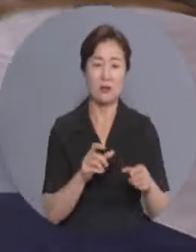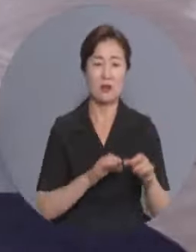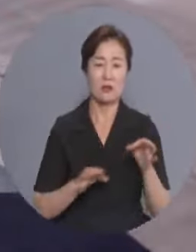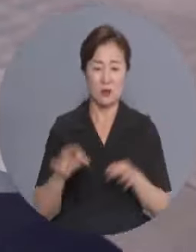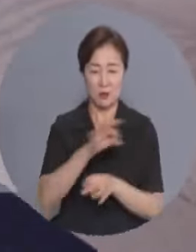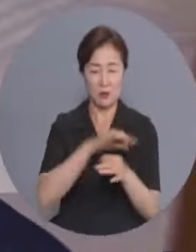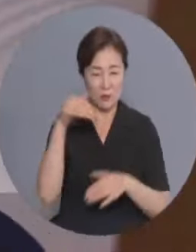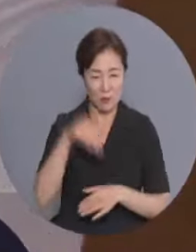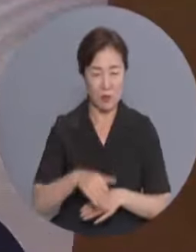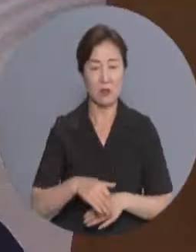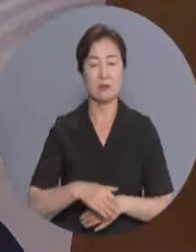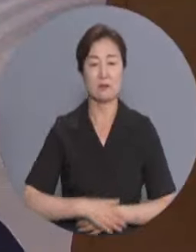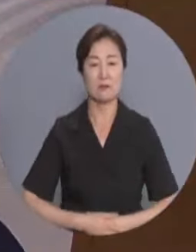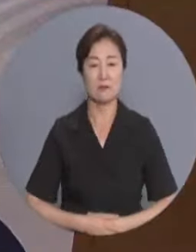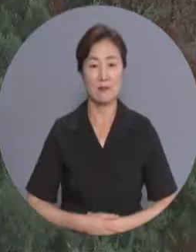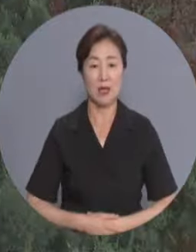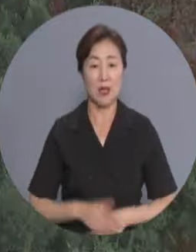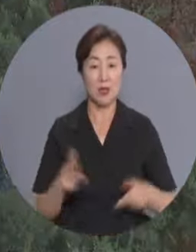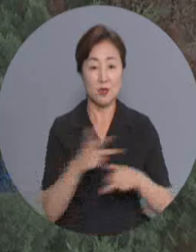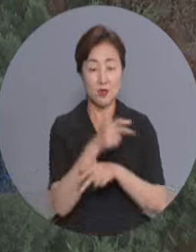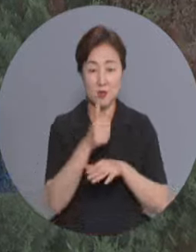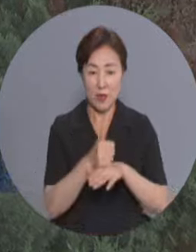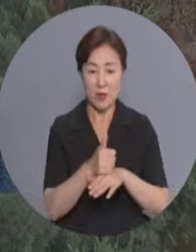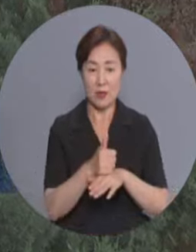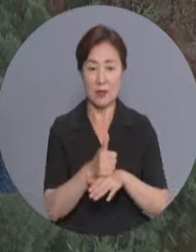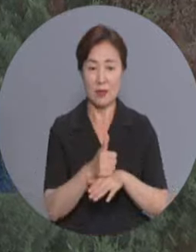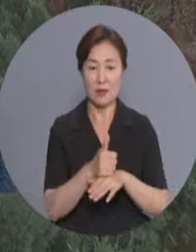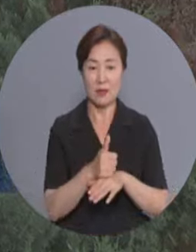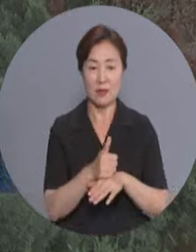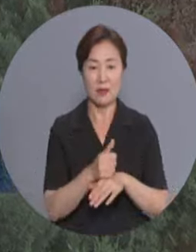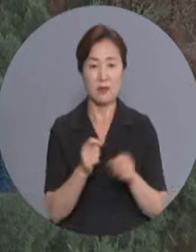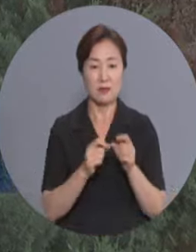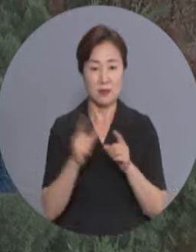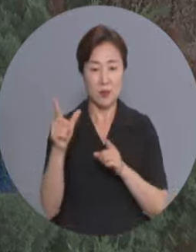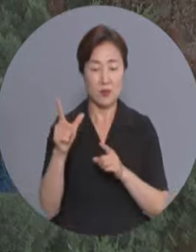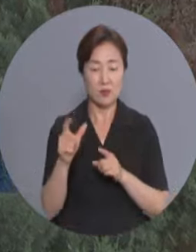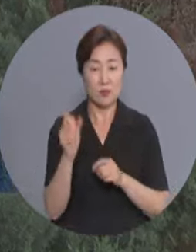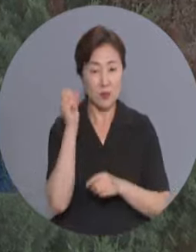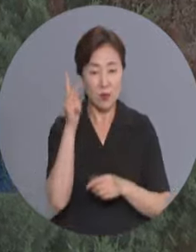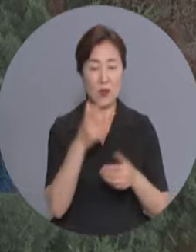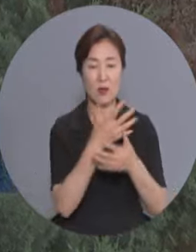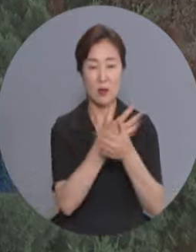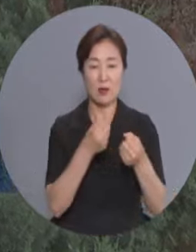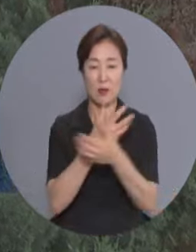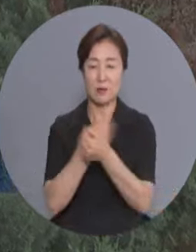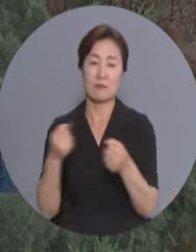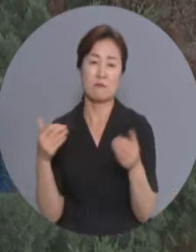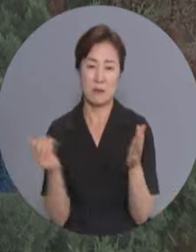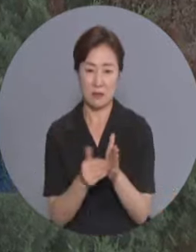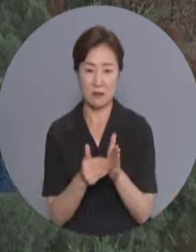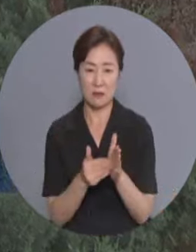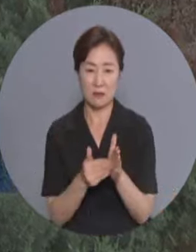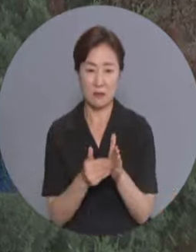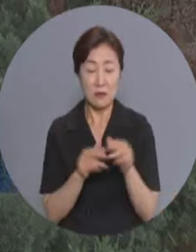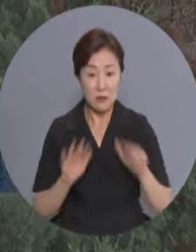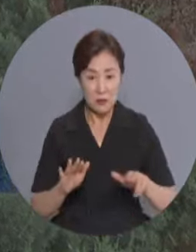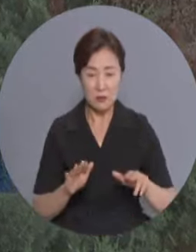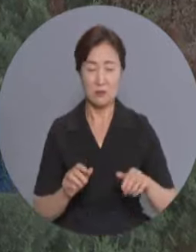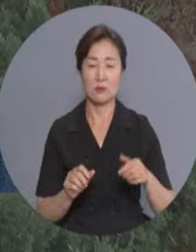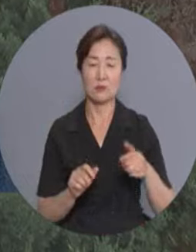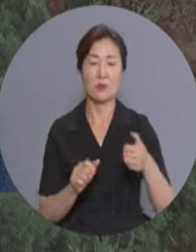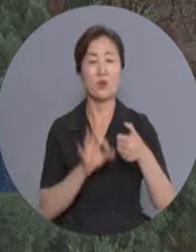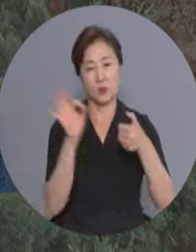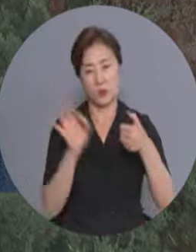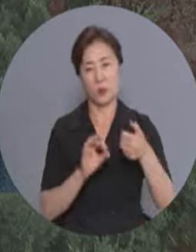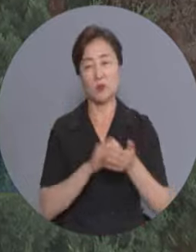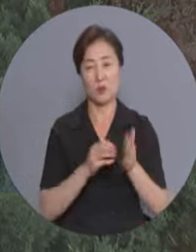겪고 있습니다 주말 같은 경우에는 그래도 어지간한 업소들이 거의 만실 됐었거든요 지금은